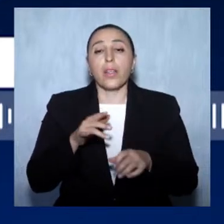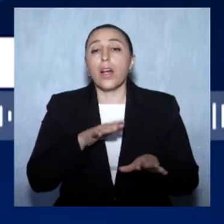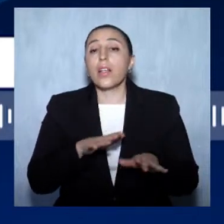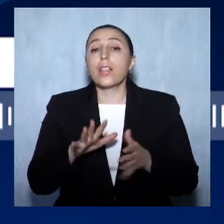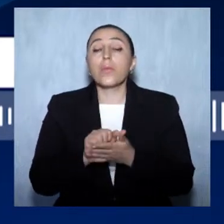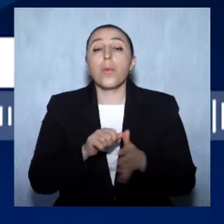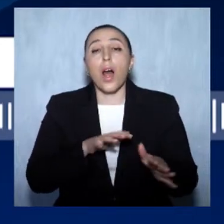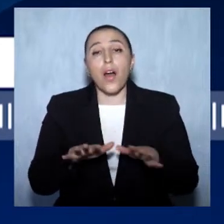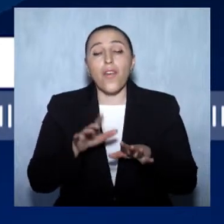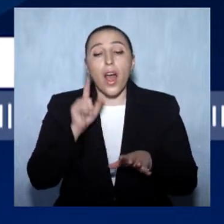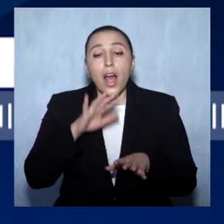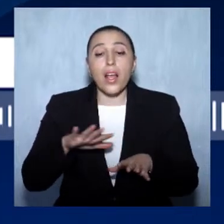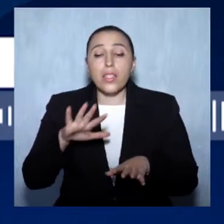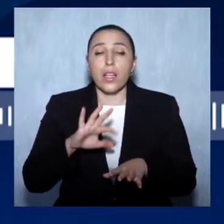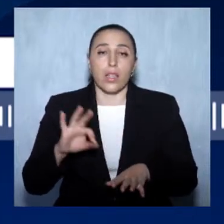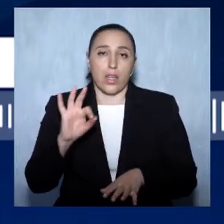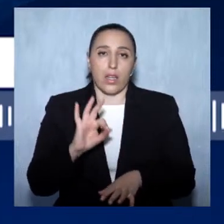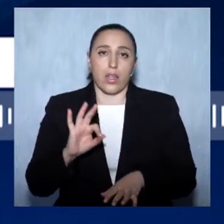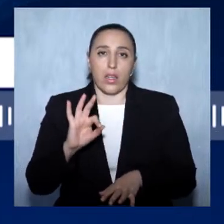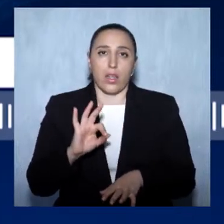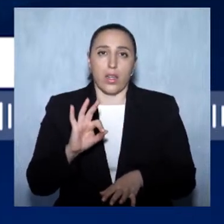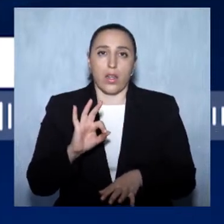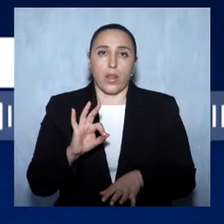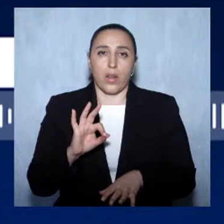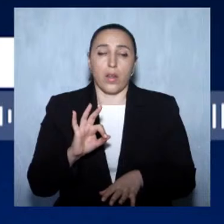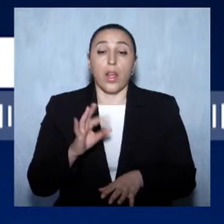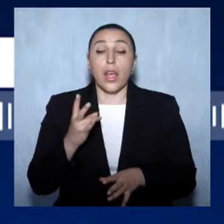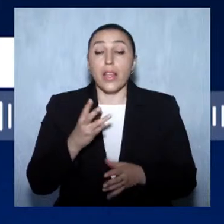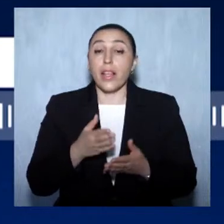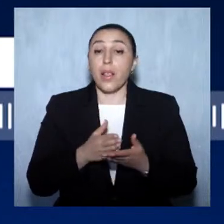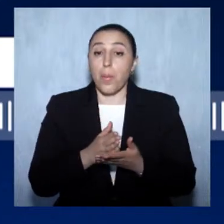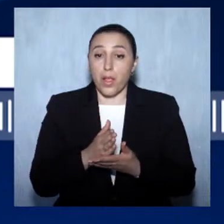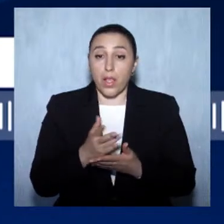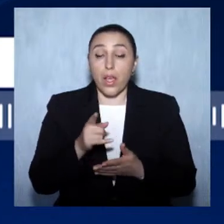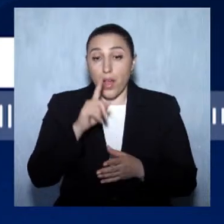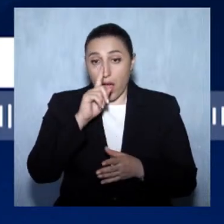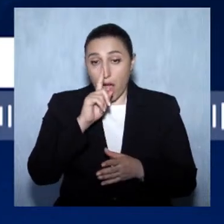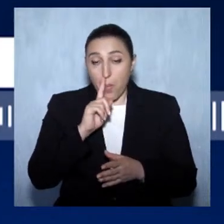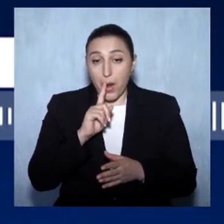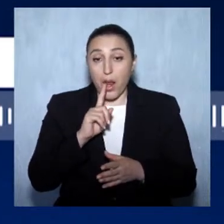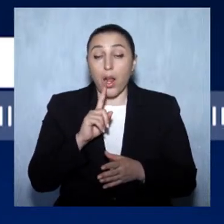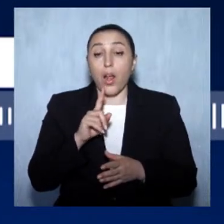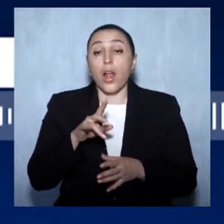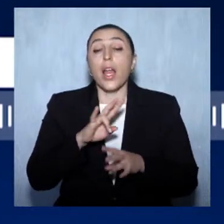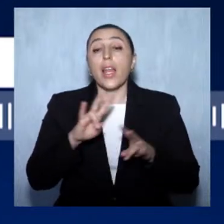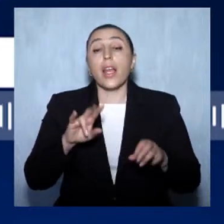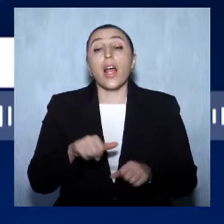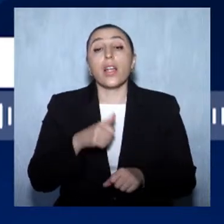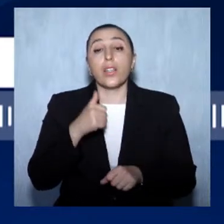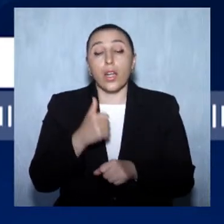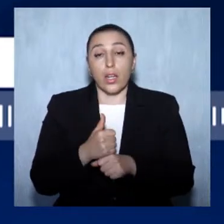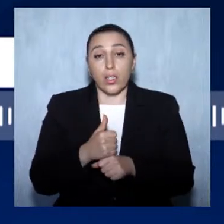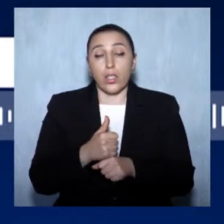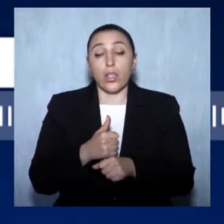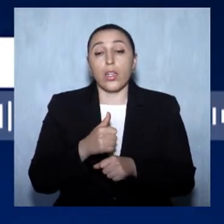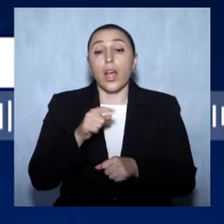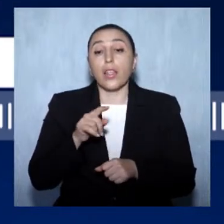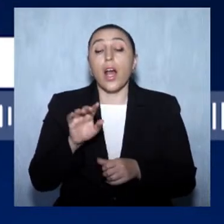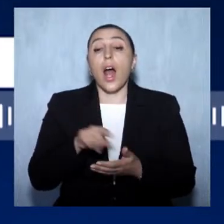ինչ որ պետք է Հայաստանի Հանրապետությանը այս պահին։ Եթե նպատակահարմար է եղել վարչապետին այլ հարցերով զբաղվել այս